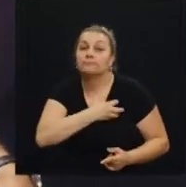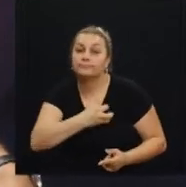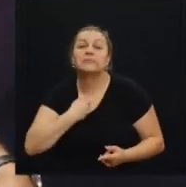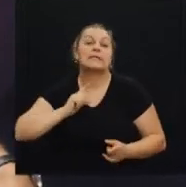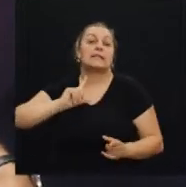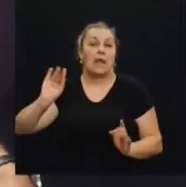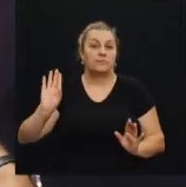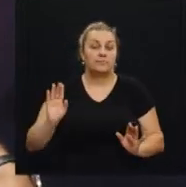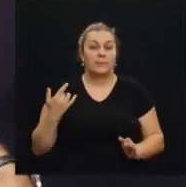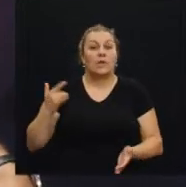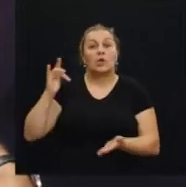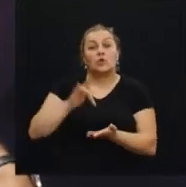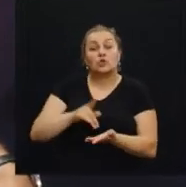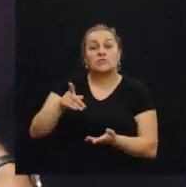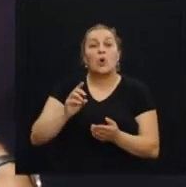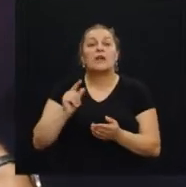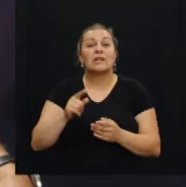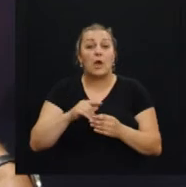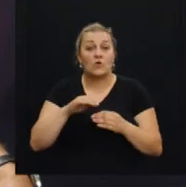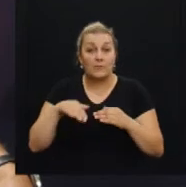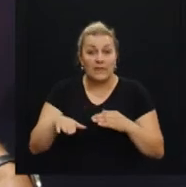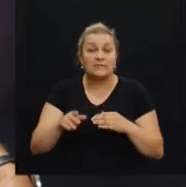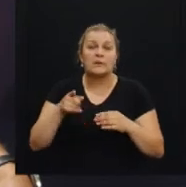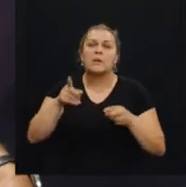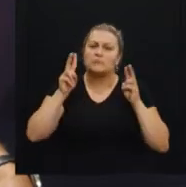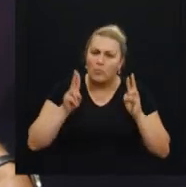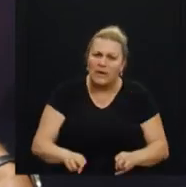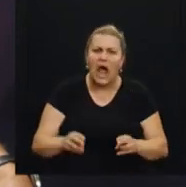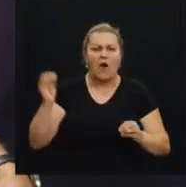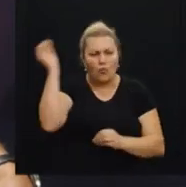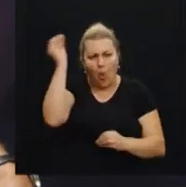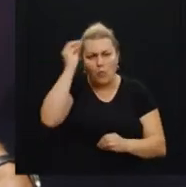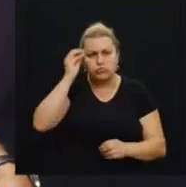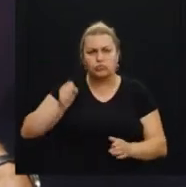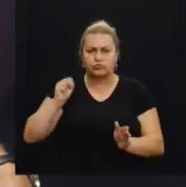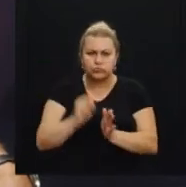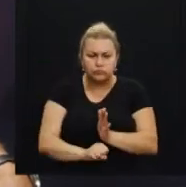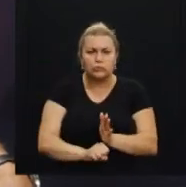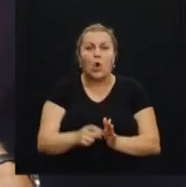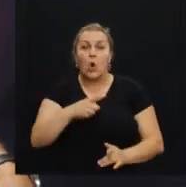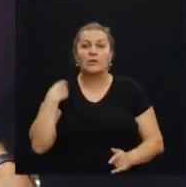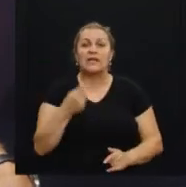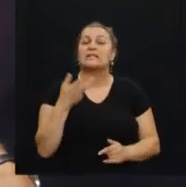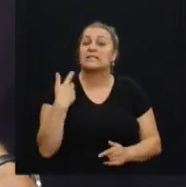smo u Radmanove Mlinice, tamo smo imali baš krvavu obuku, pravu diverzantsku obuku. Od nas